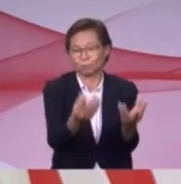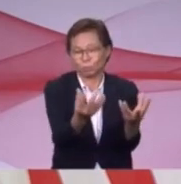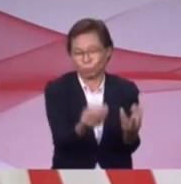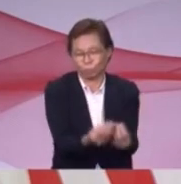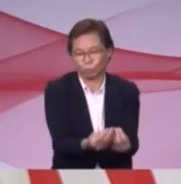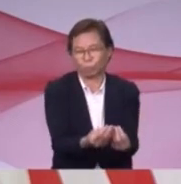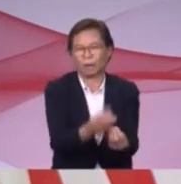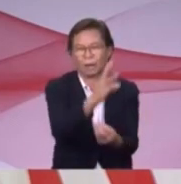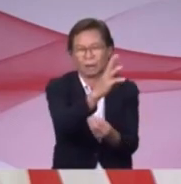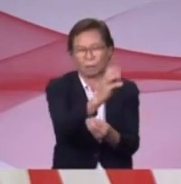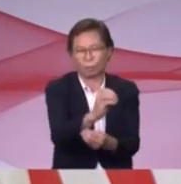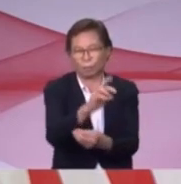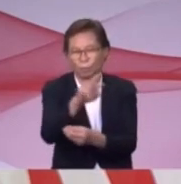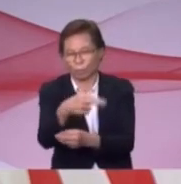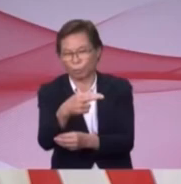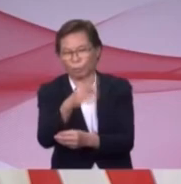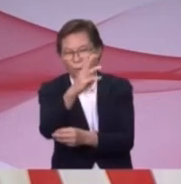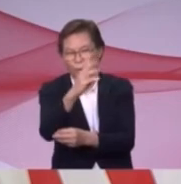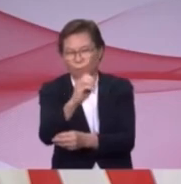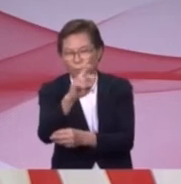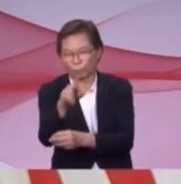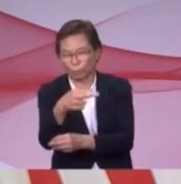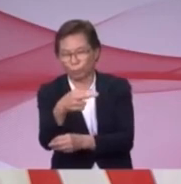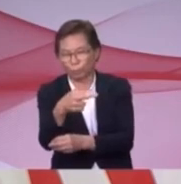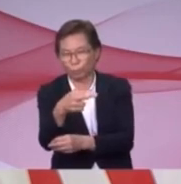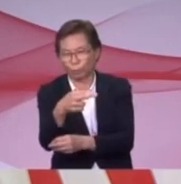kepada 60,000,